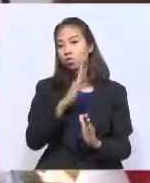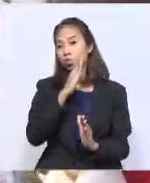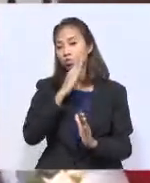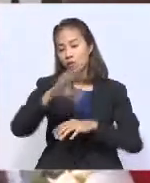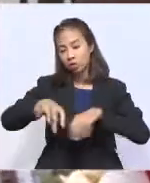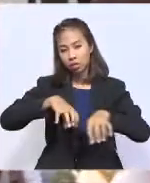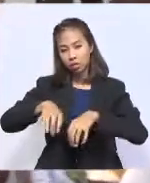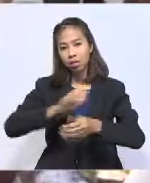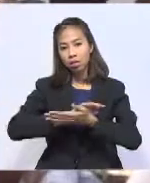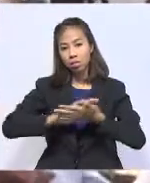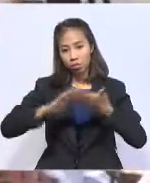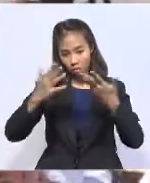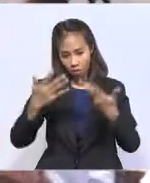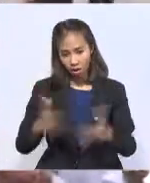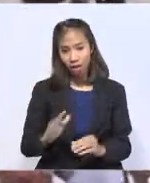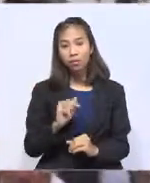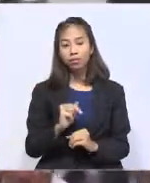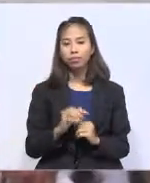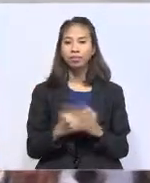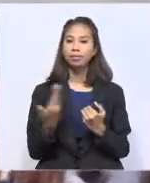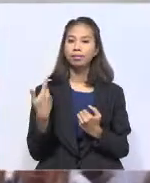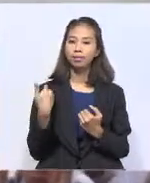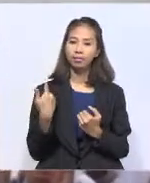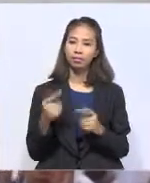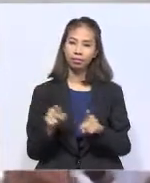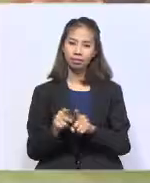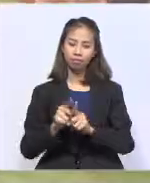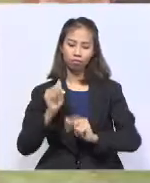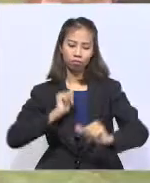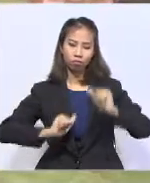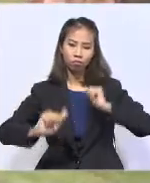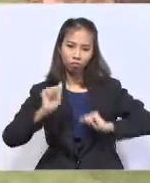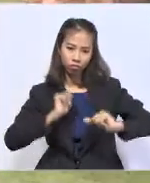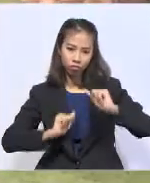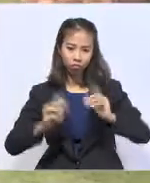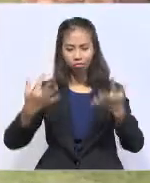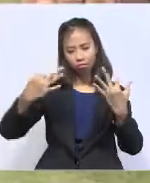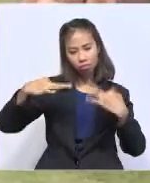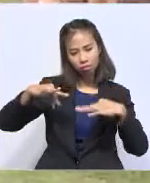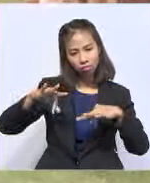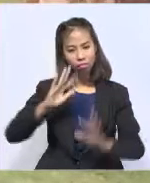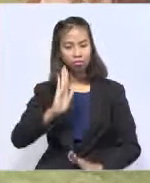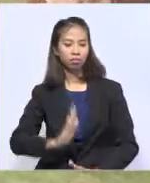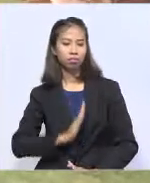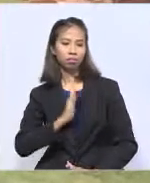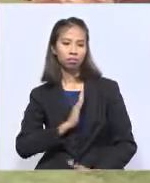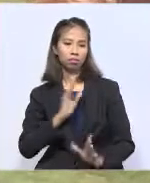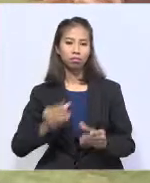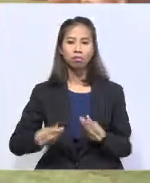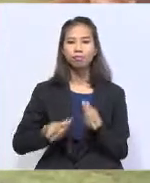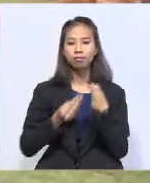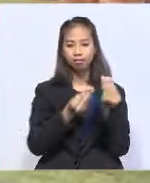การะและดำหัวกู่เจ้าหลวงเชียงใหม่แล้วนะคะก็มีการแสดงแสงสีเสียงเทิดพระเกียรติกู่เจ้าหลวงเชียงใหม่ประจ